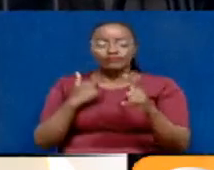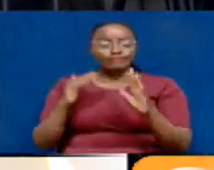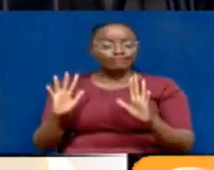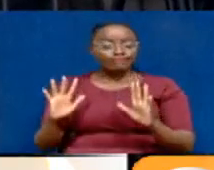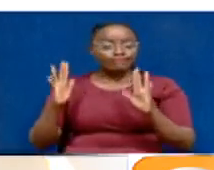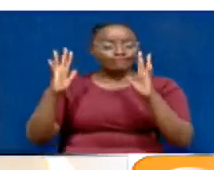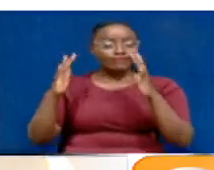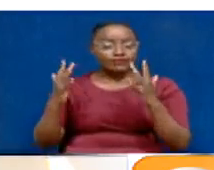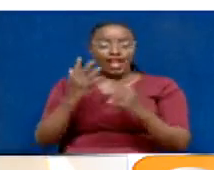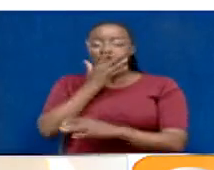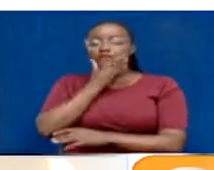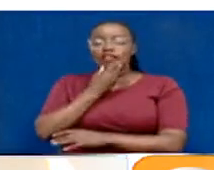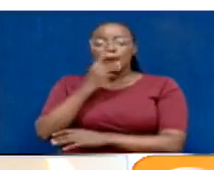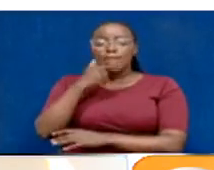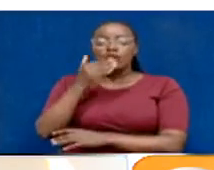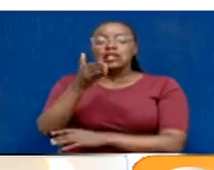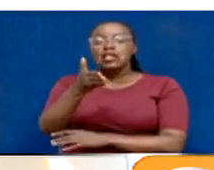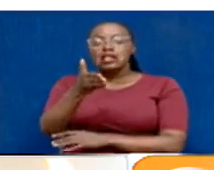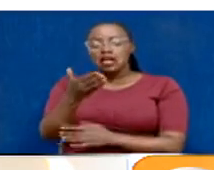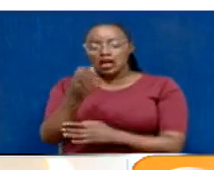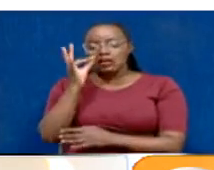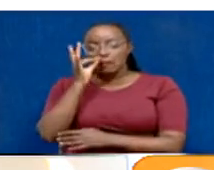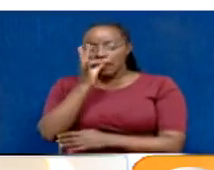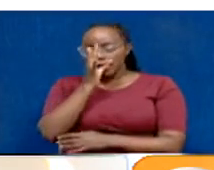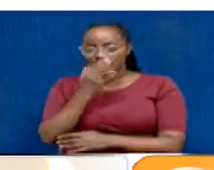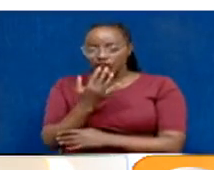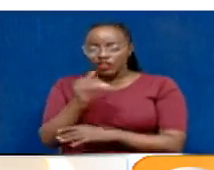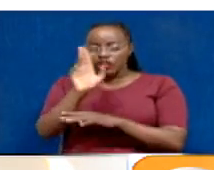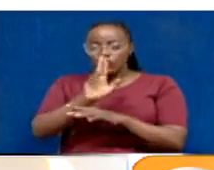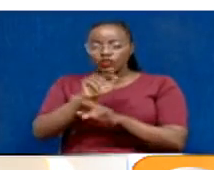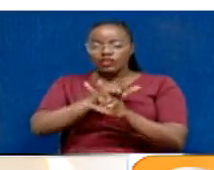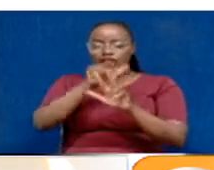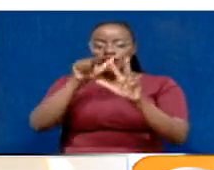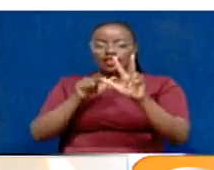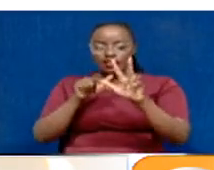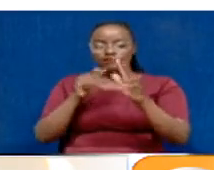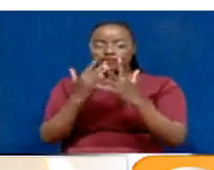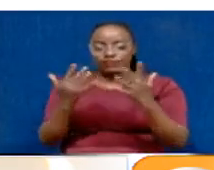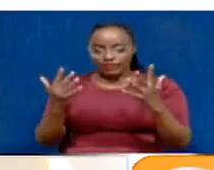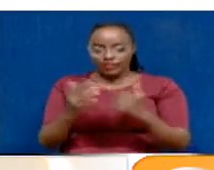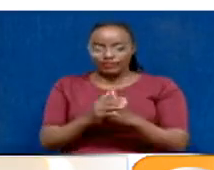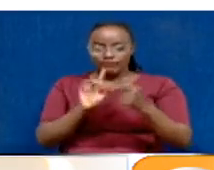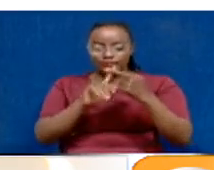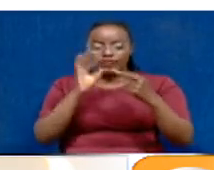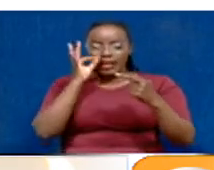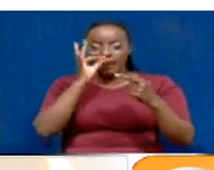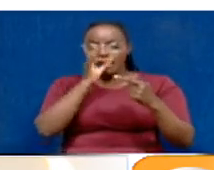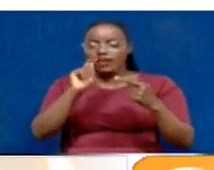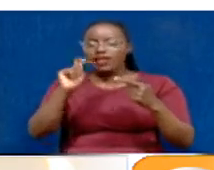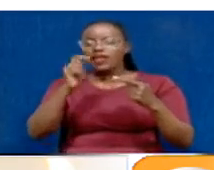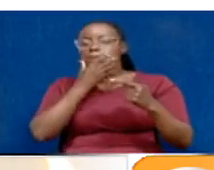celebrate the man lying before us using three frames: Kibaki the